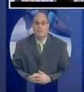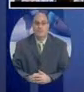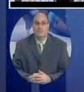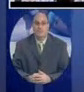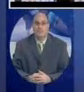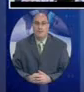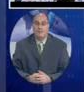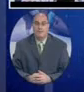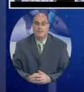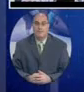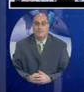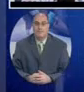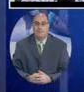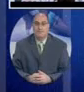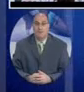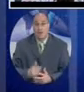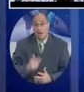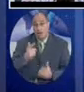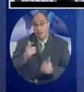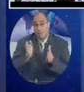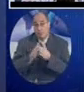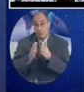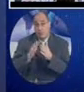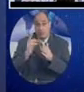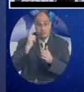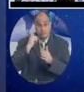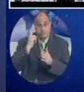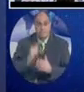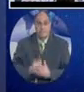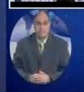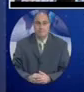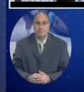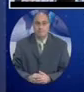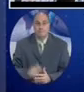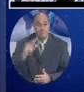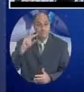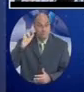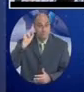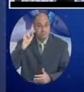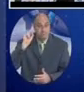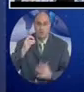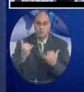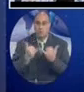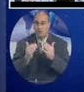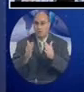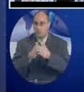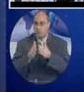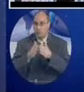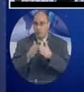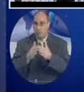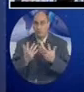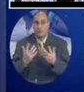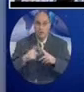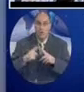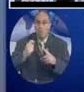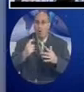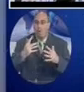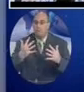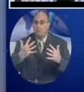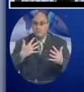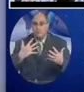ياسين هل تسمعني؟ نعم ياسين، أجواء مميزة إذا تسبق لقاء